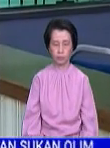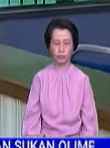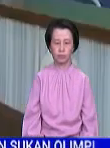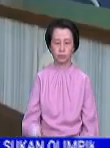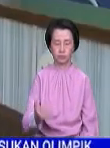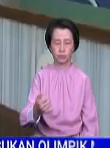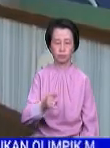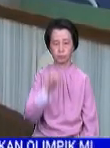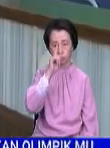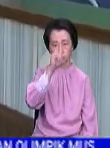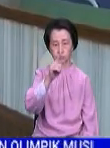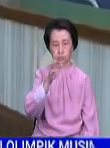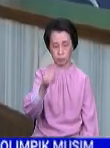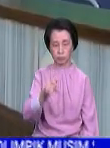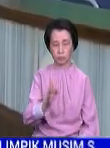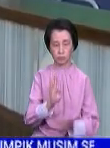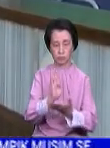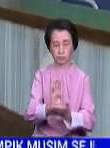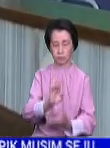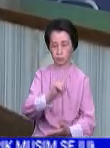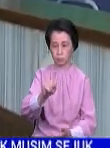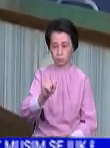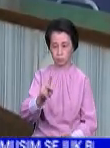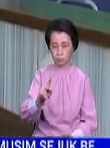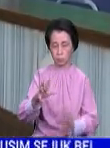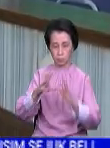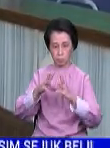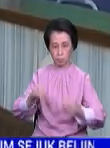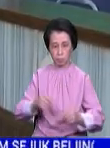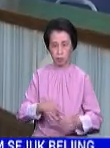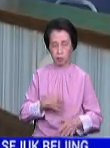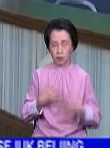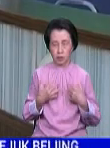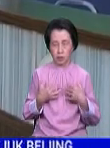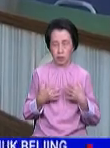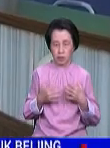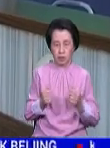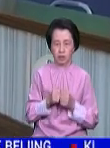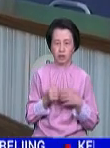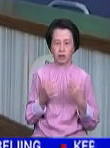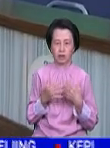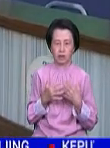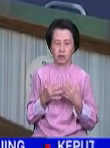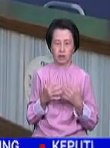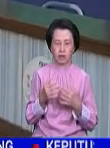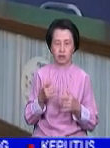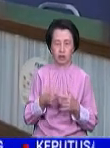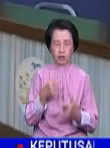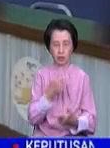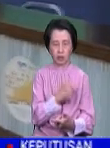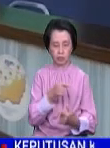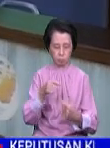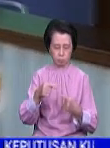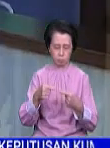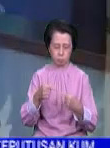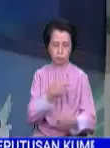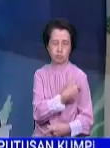pertama tentu sekali sangat membantu Zaki dalam mengatasi rasa cemas dan ketakutannya pada jarum suntikan.